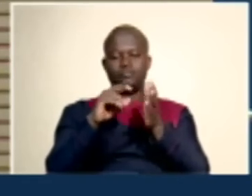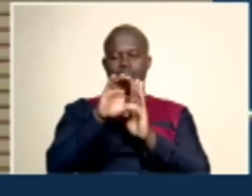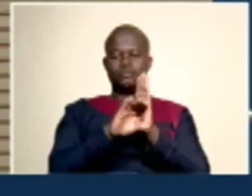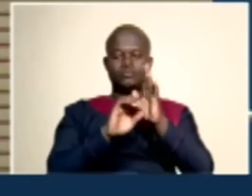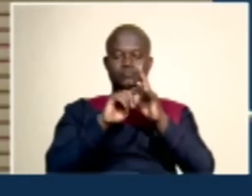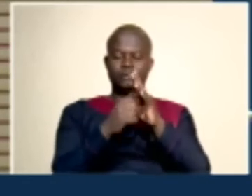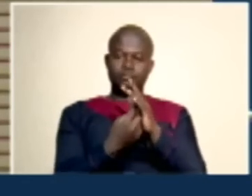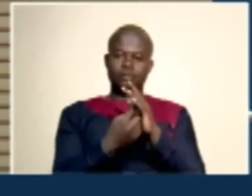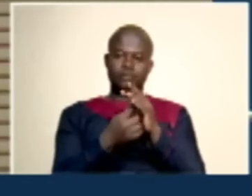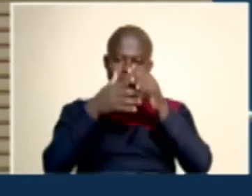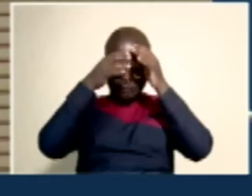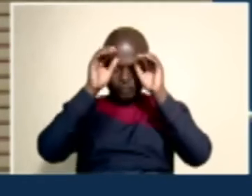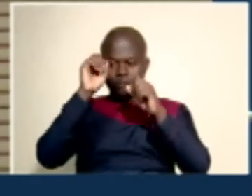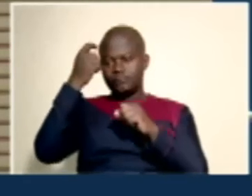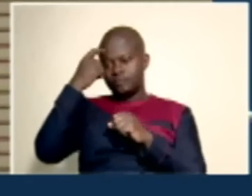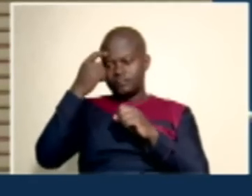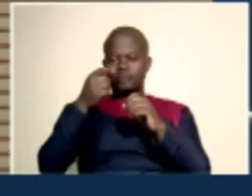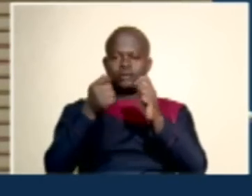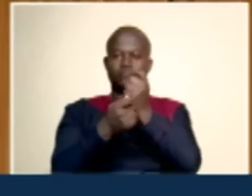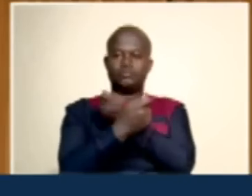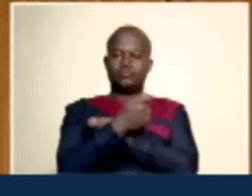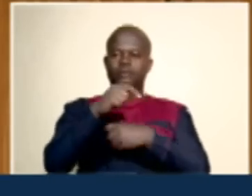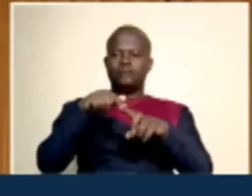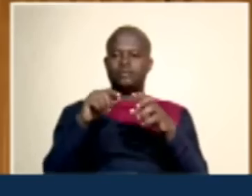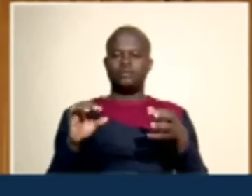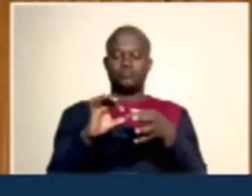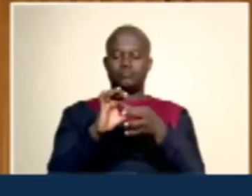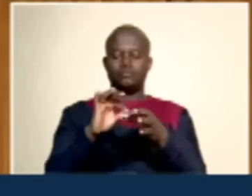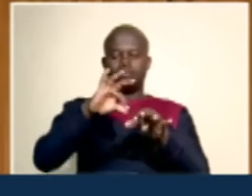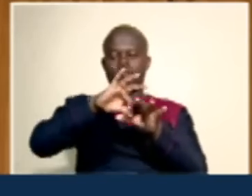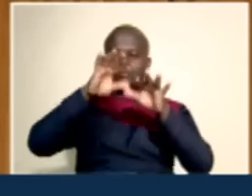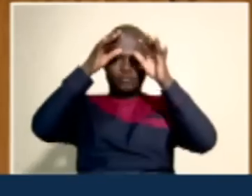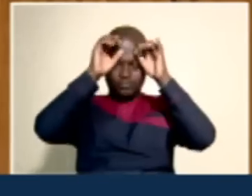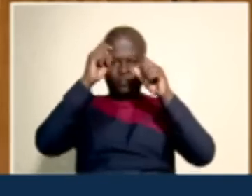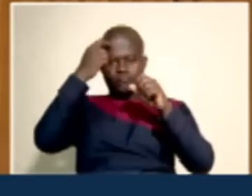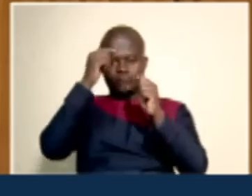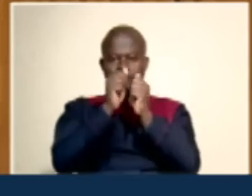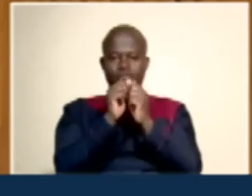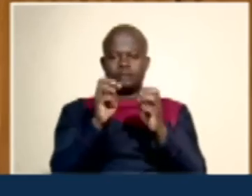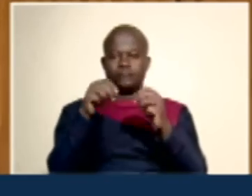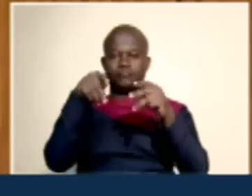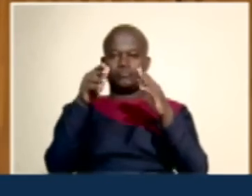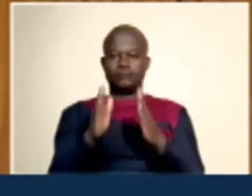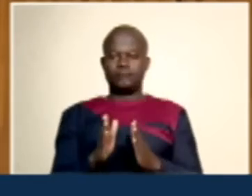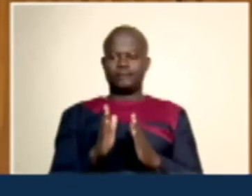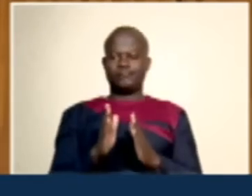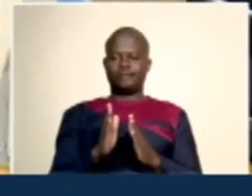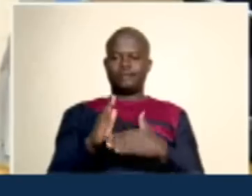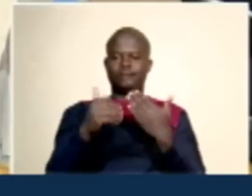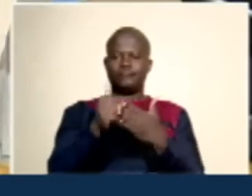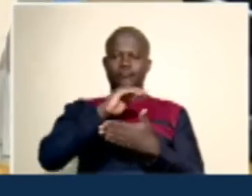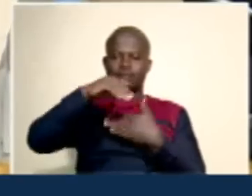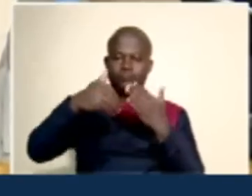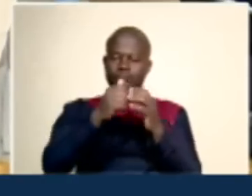na Perezida wa Repubulika irivugurura rishingiye ku guhuza amatora ya Perezida wa Repubulika n'abagize inteko ishinga amategeko aho